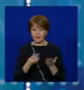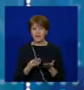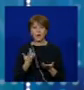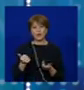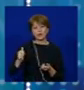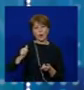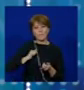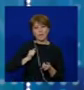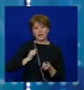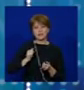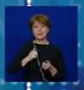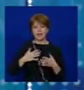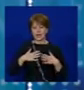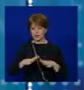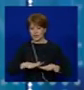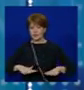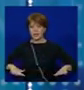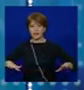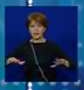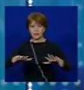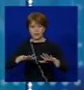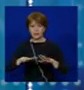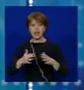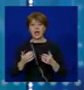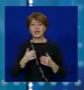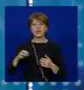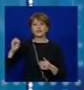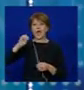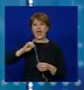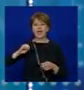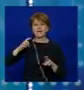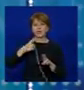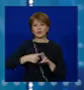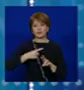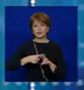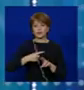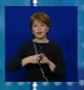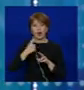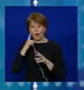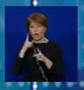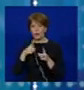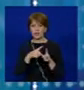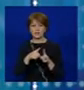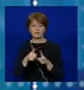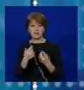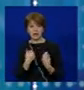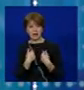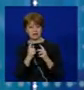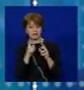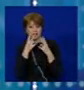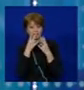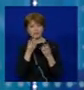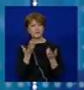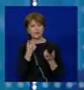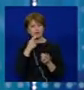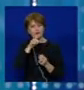пази нашата териториална цялост, нашата евроатлантическа ориентация и така нататък. И аз не виждам защо, когато става въпрос за